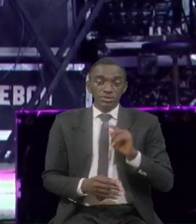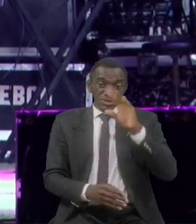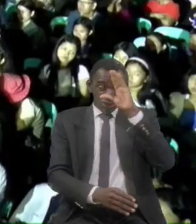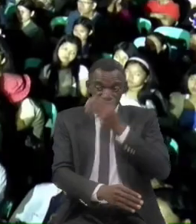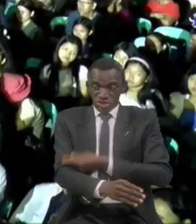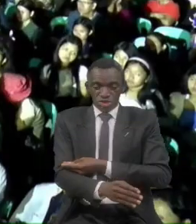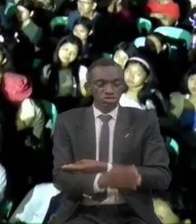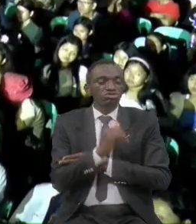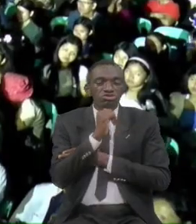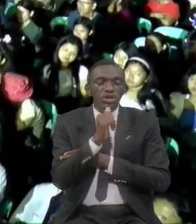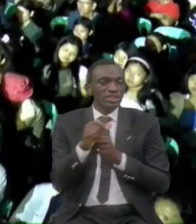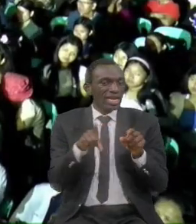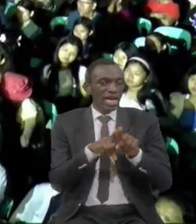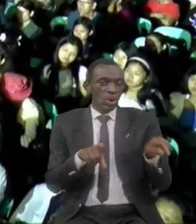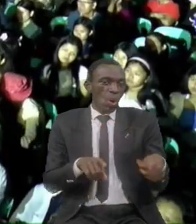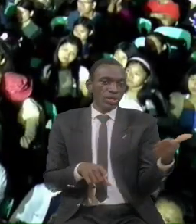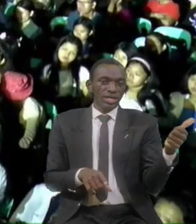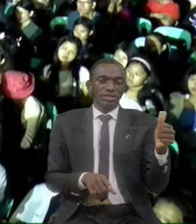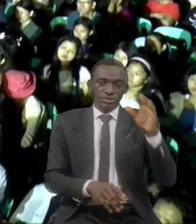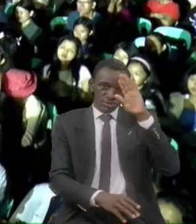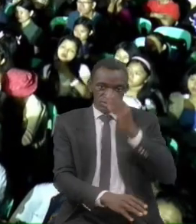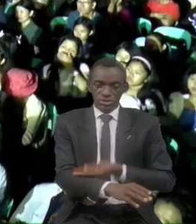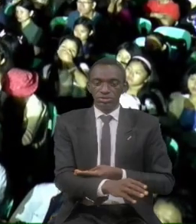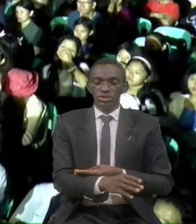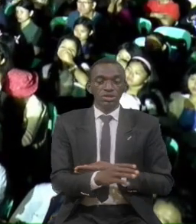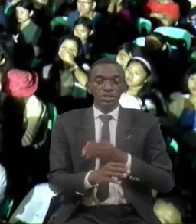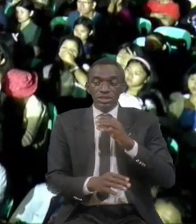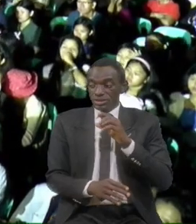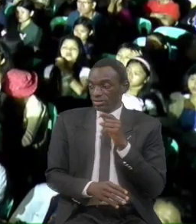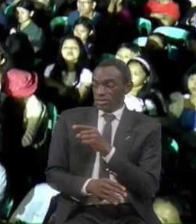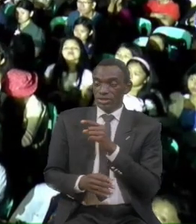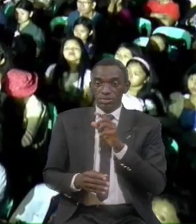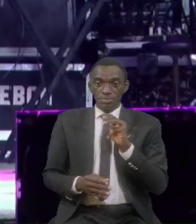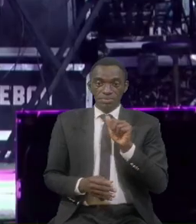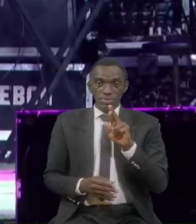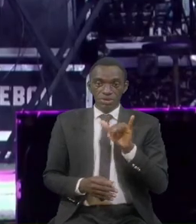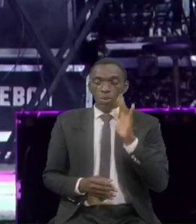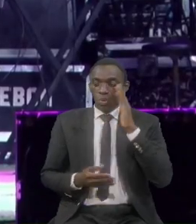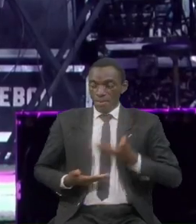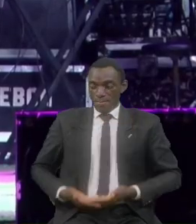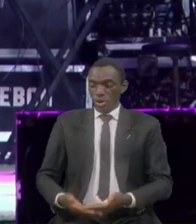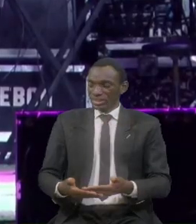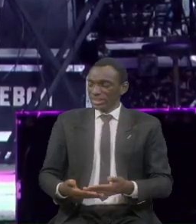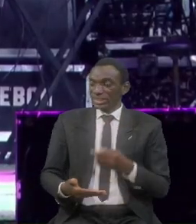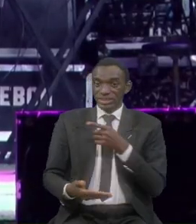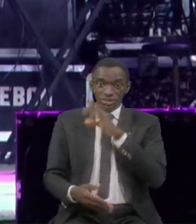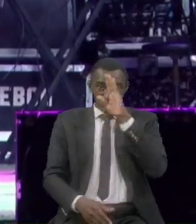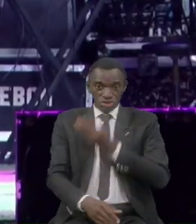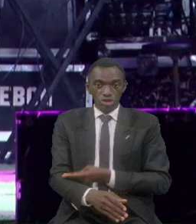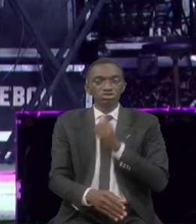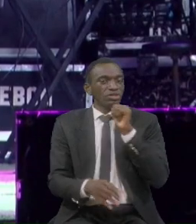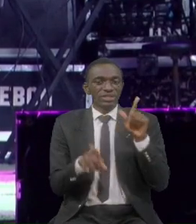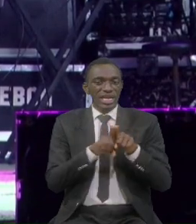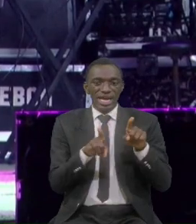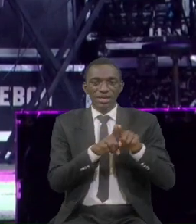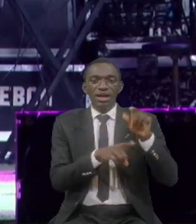A son not like Adam. Usa ka anak nga dili paras kay Adam. A son not like Abel. Usa ka anak